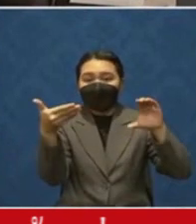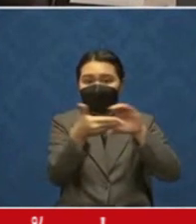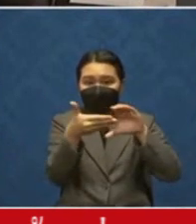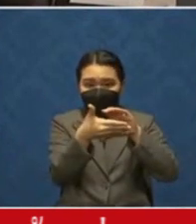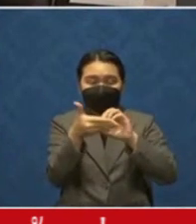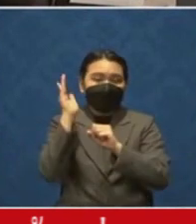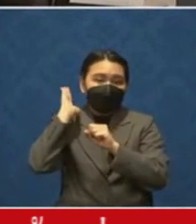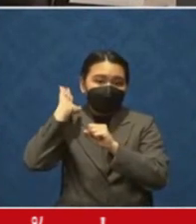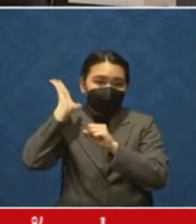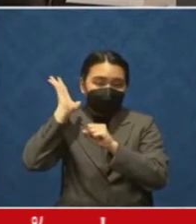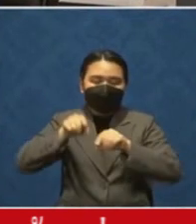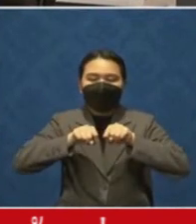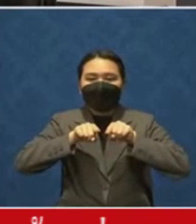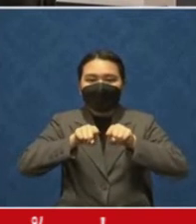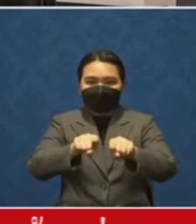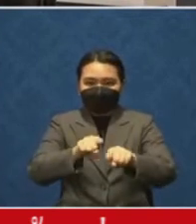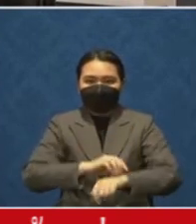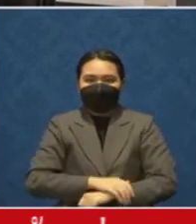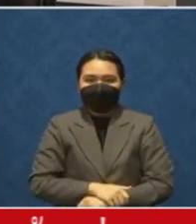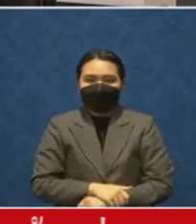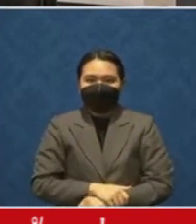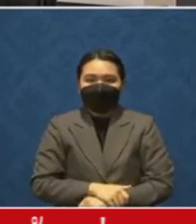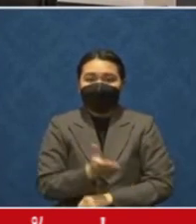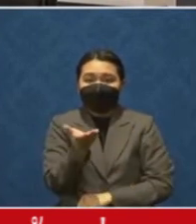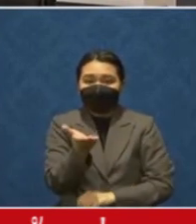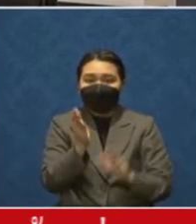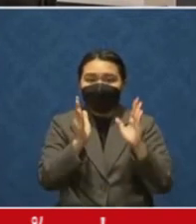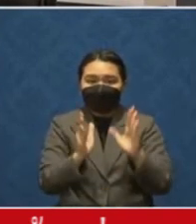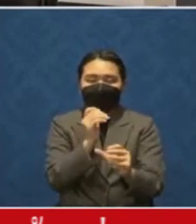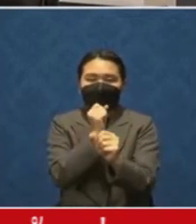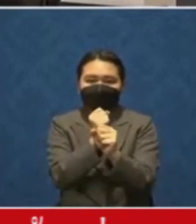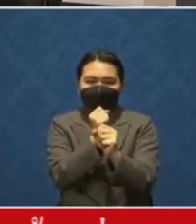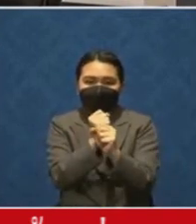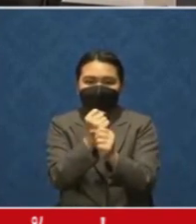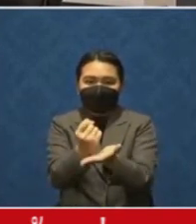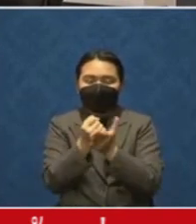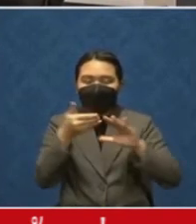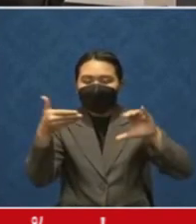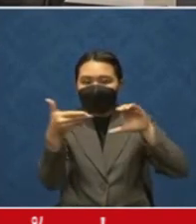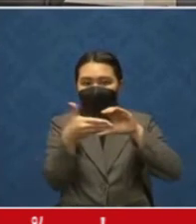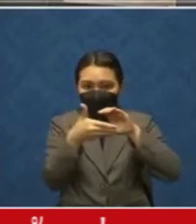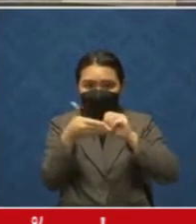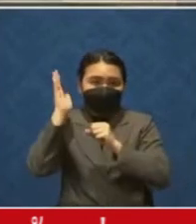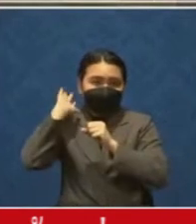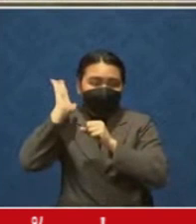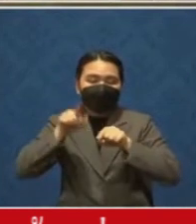การอภิปรายนะครับขอเจ้าหน้าที่นะครับได้ขึ้น PowerPoint ประกอบการอภิปรายในวันนี้เลย